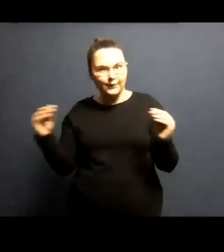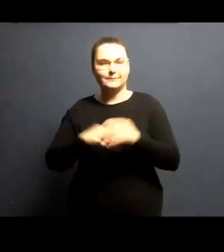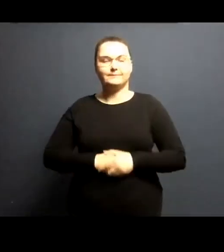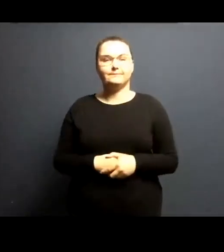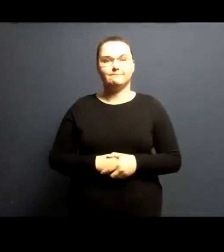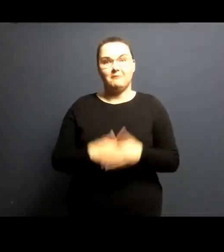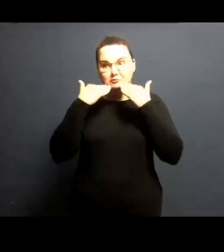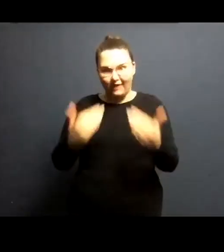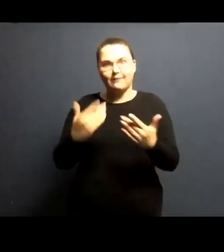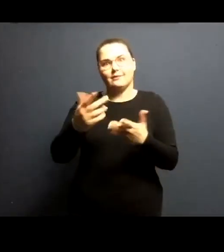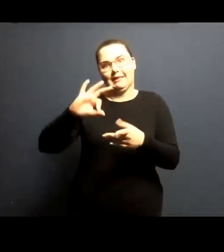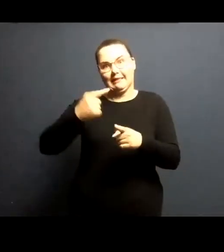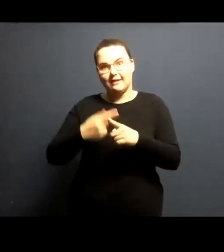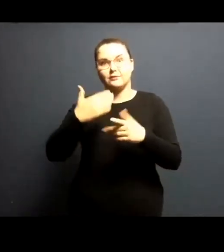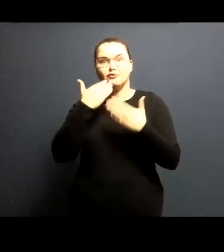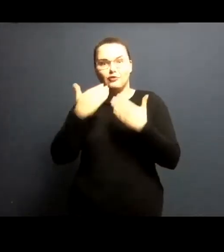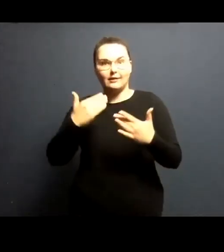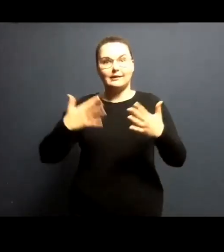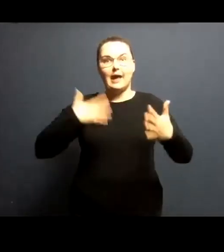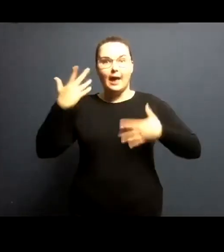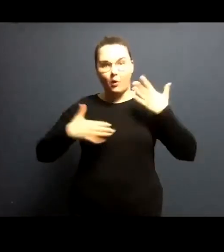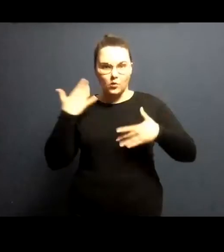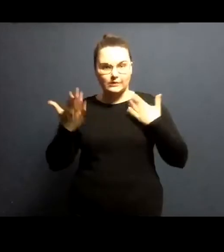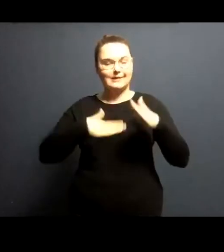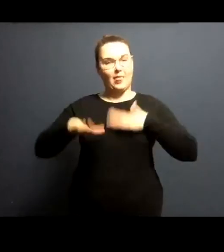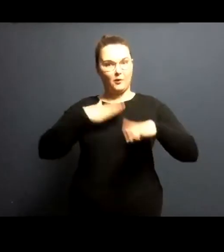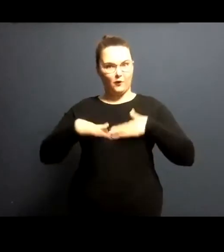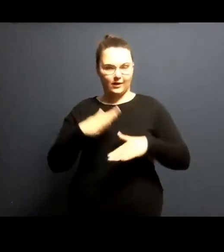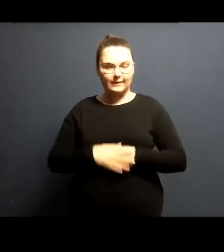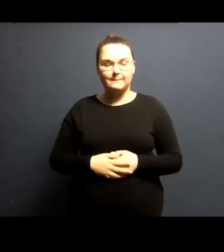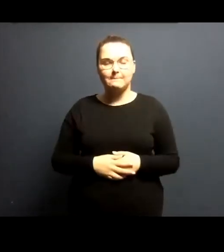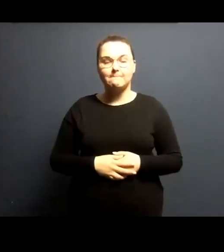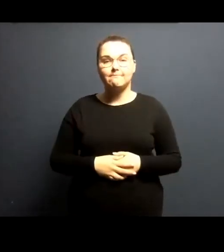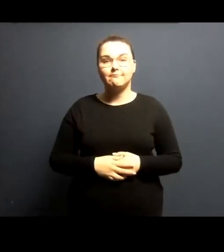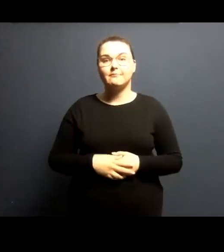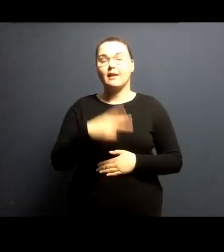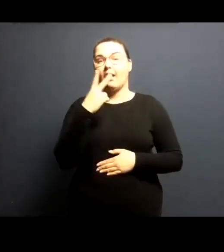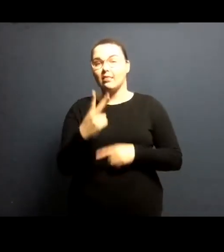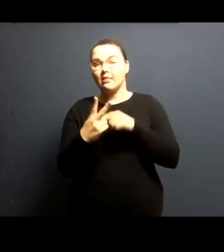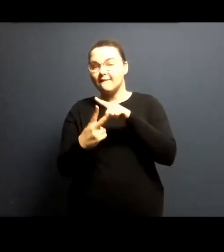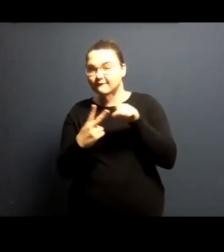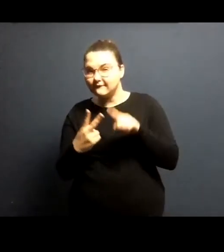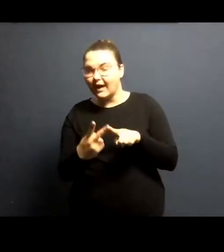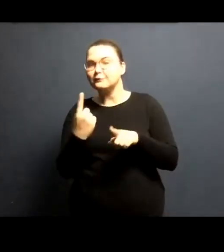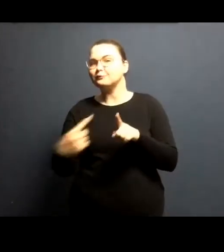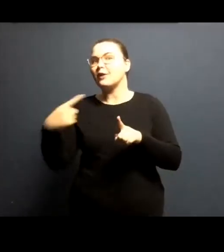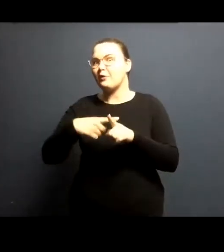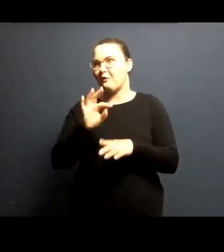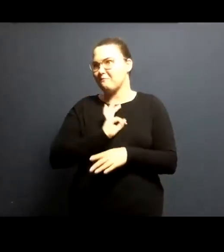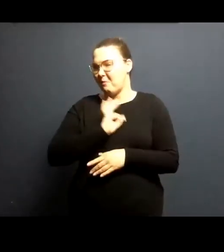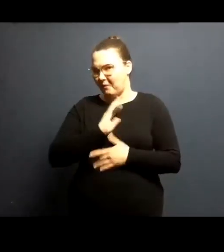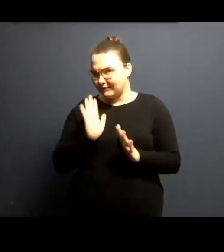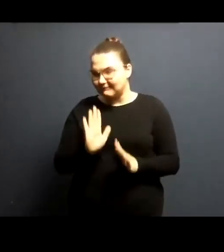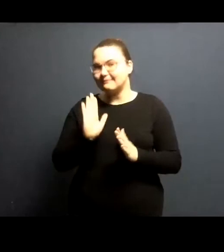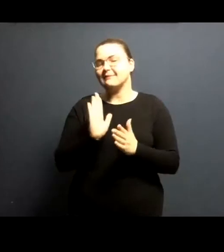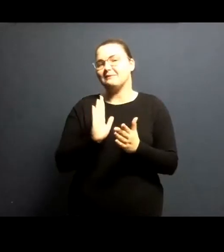wszelkie doznania bólu. No i dwa znowu wnioski zarezerwowane dla ludzi starszych,